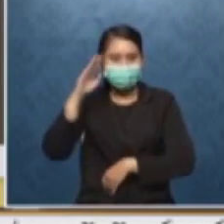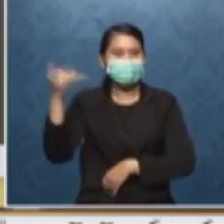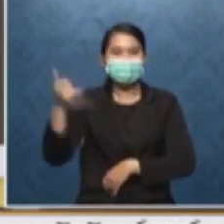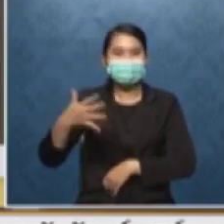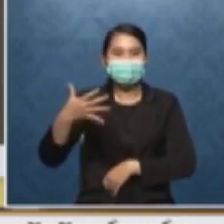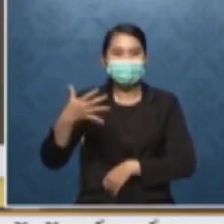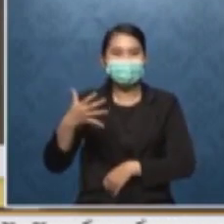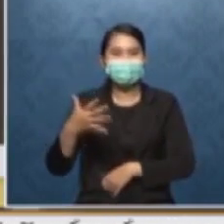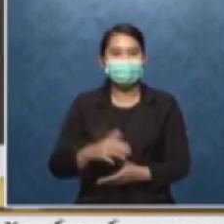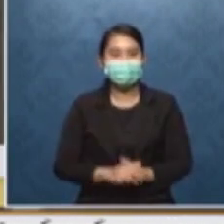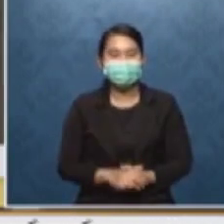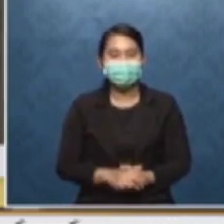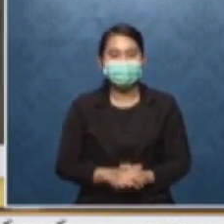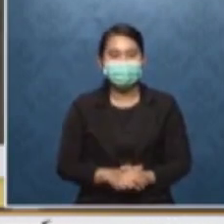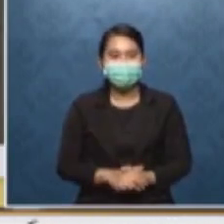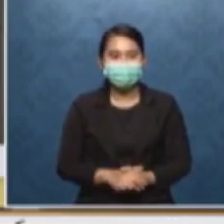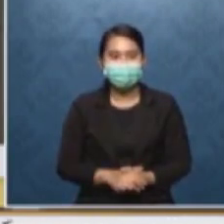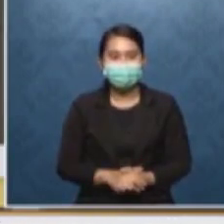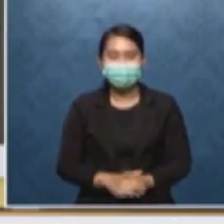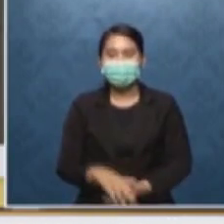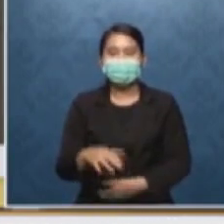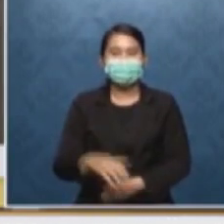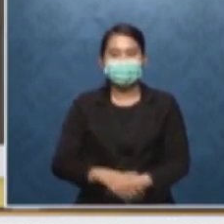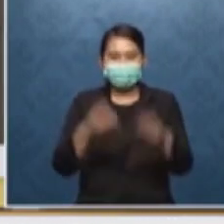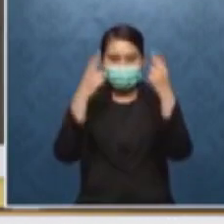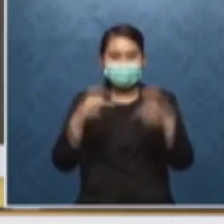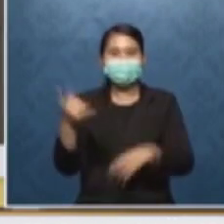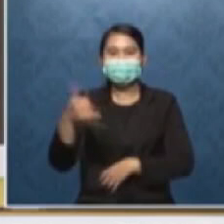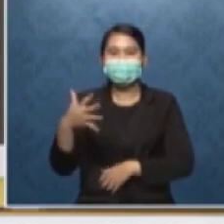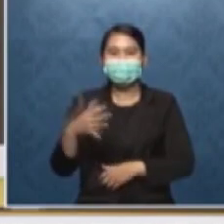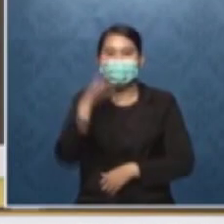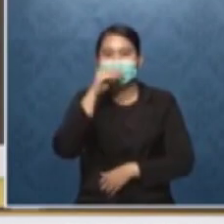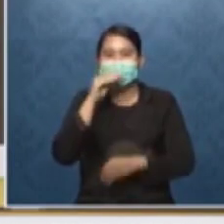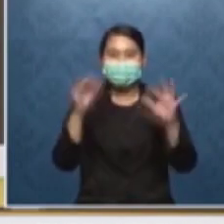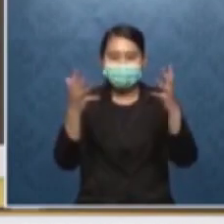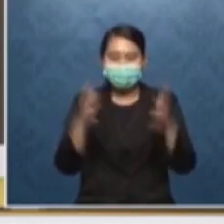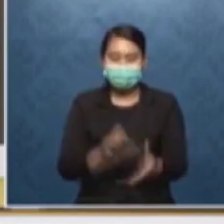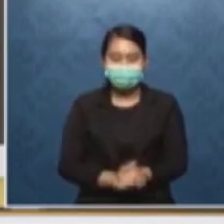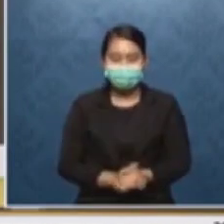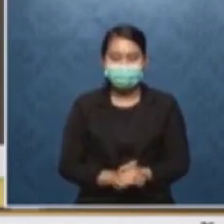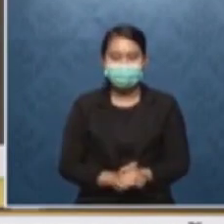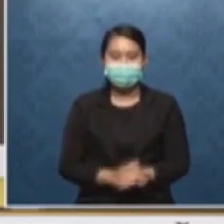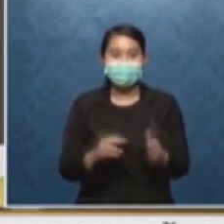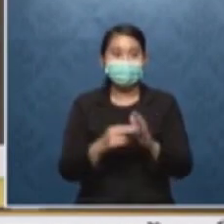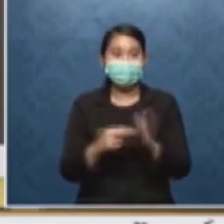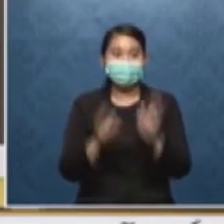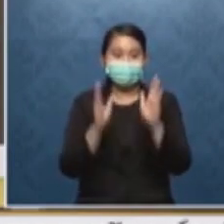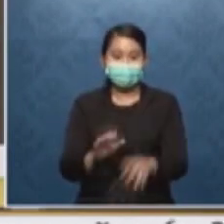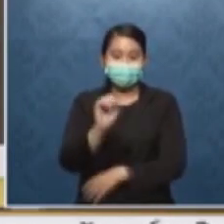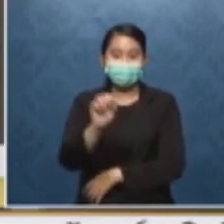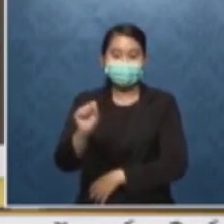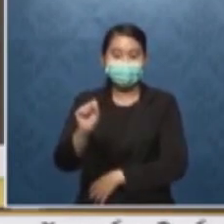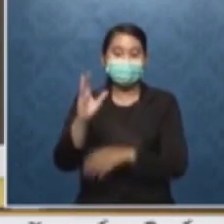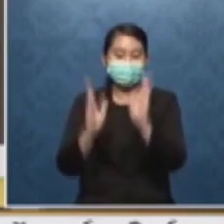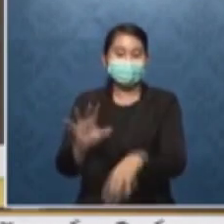มาถ้าไม่มาพูดต่อที่ประชุมว่าวันนี้ตัวแทนของพี่น้องประชาชนจะมาชิกสภาผู้แทนราษฎรกว่า 500คนในมา